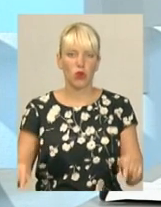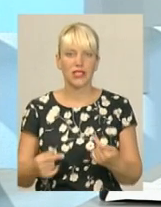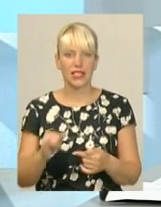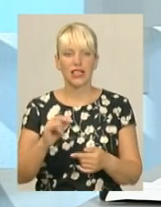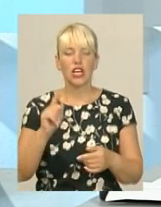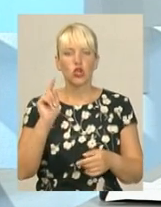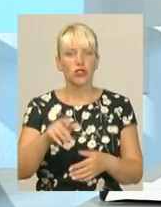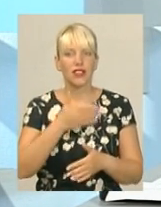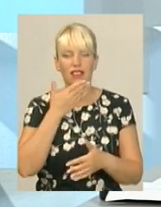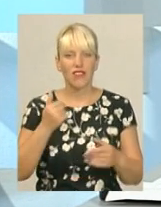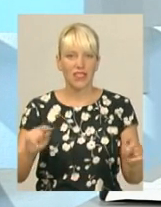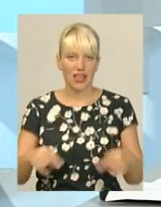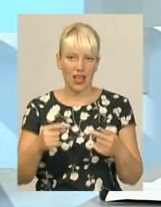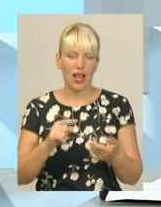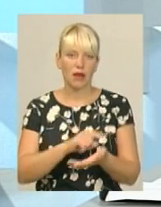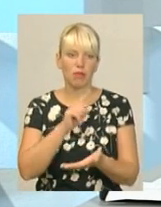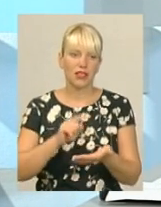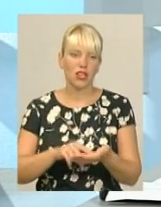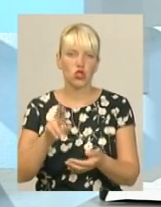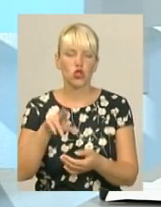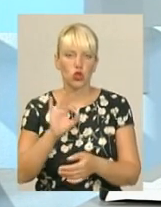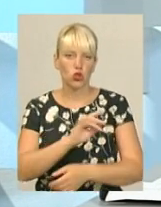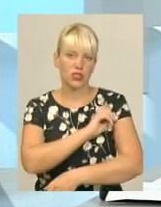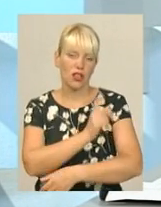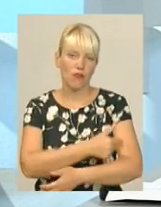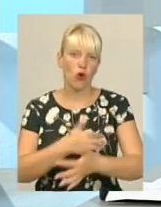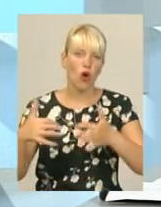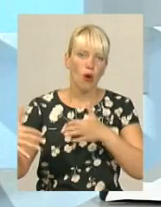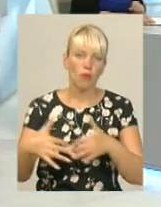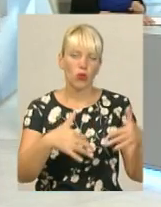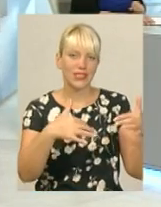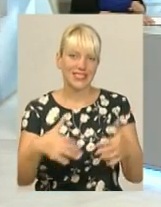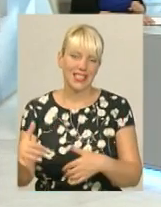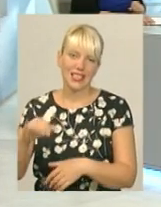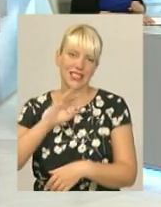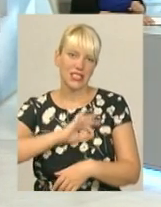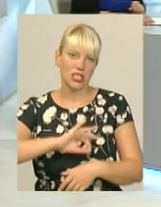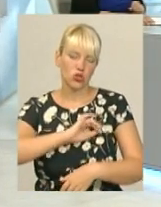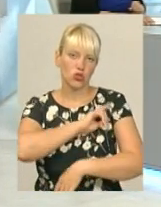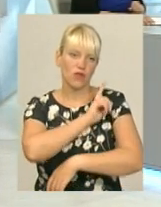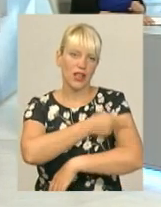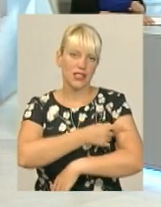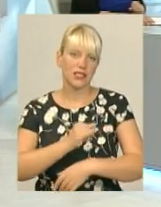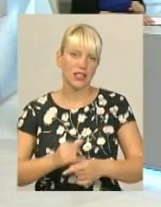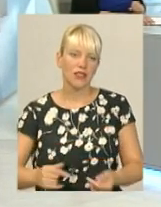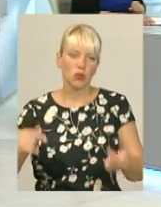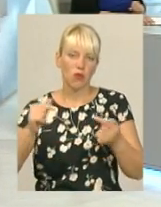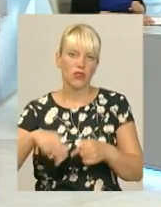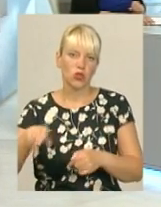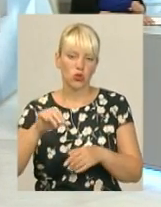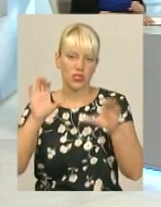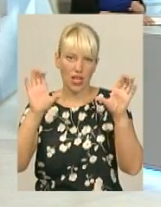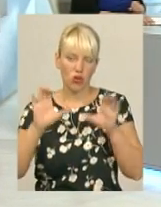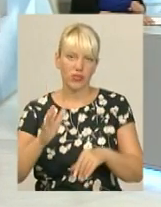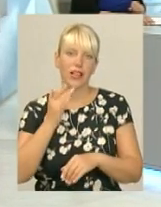не виникає питань щодо силового протистояння і застосування сил відповідно до закону про